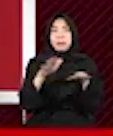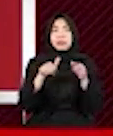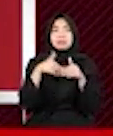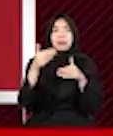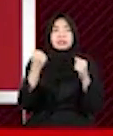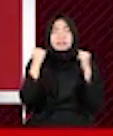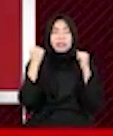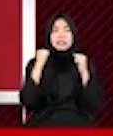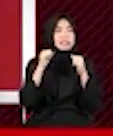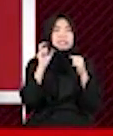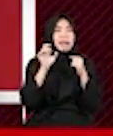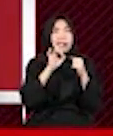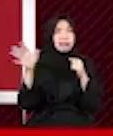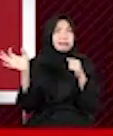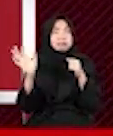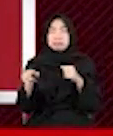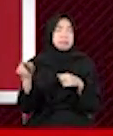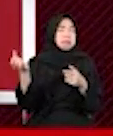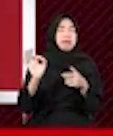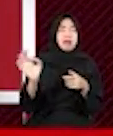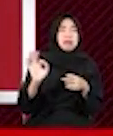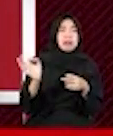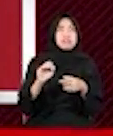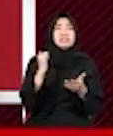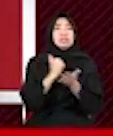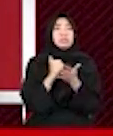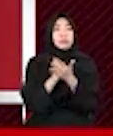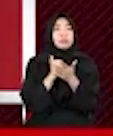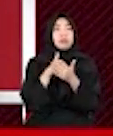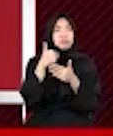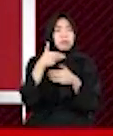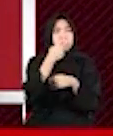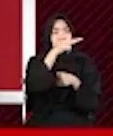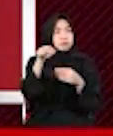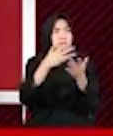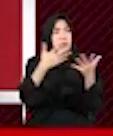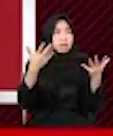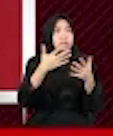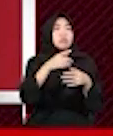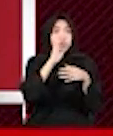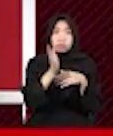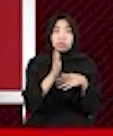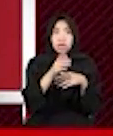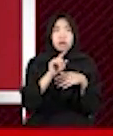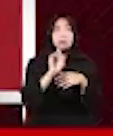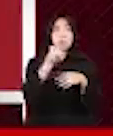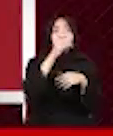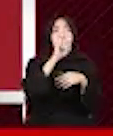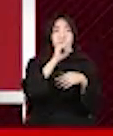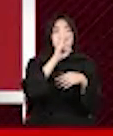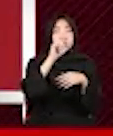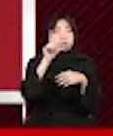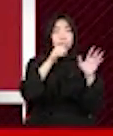kita tingkatkan. Nah, sebetulnya ini sudah terjadi, masyarakat sudah meningkat kepercayaannya pada semester 1 tahun 2021